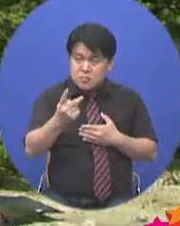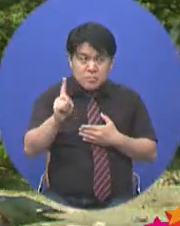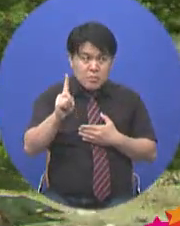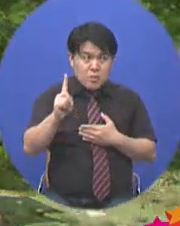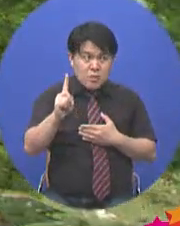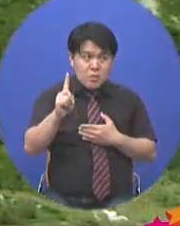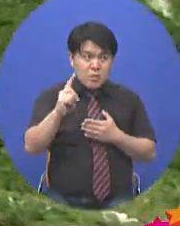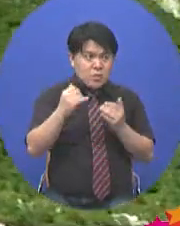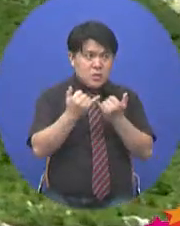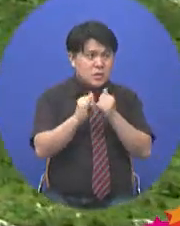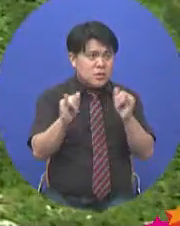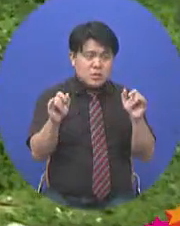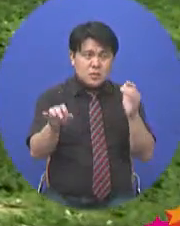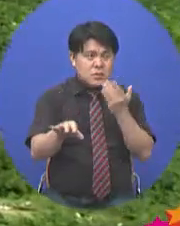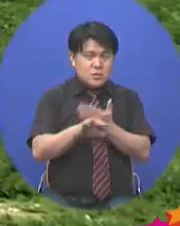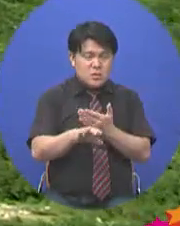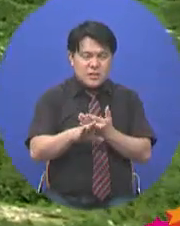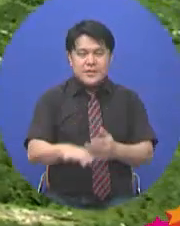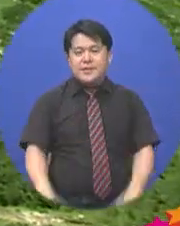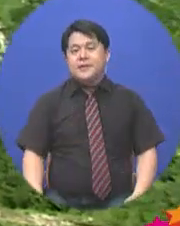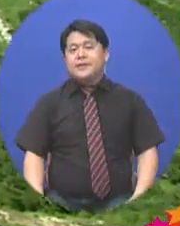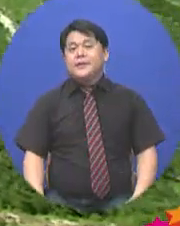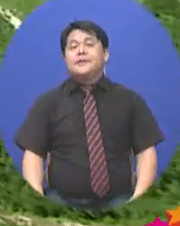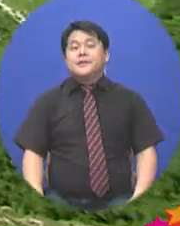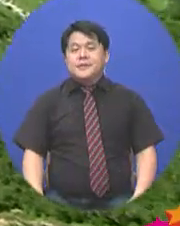우리 두 사람